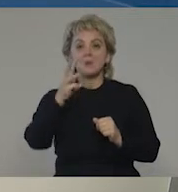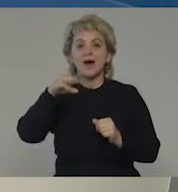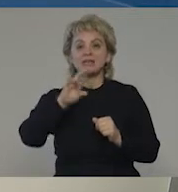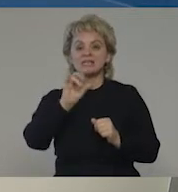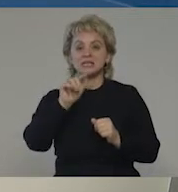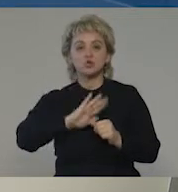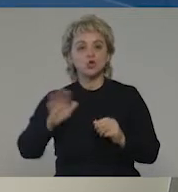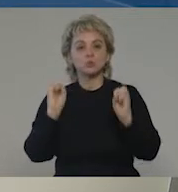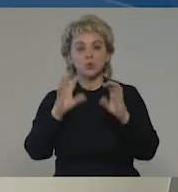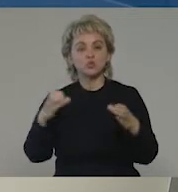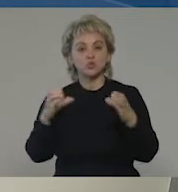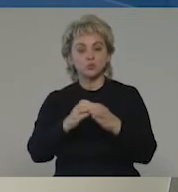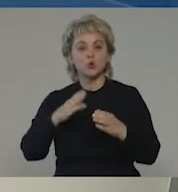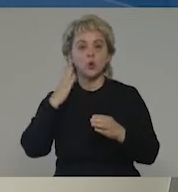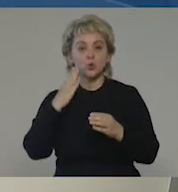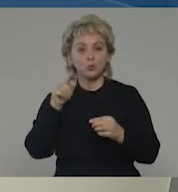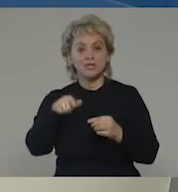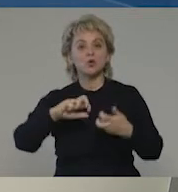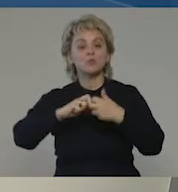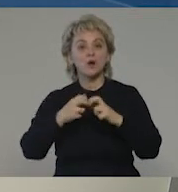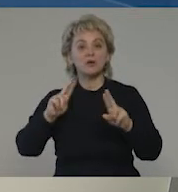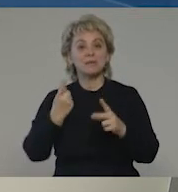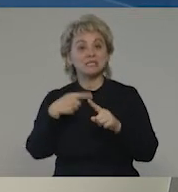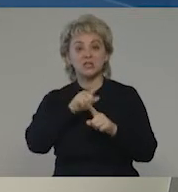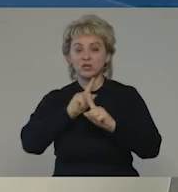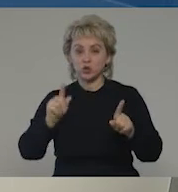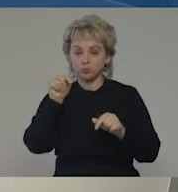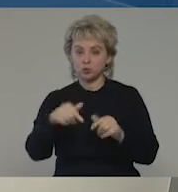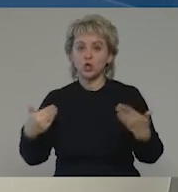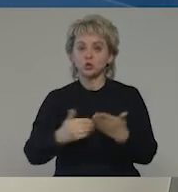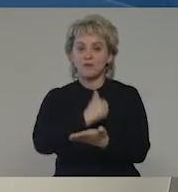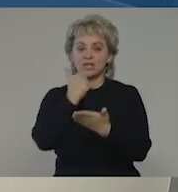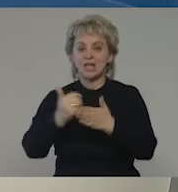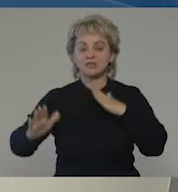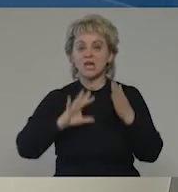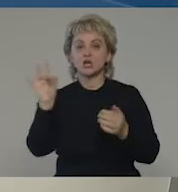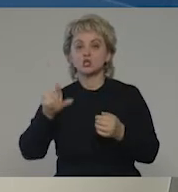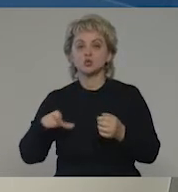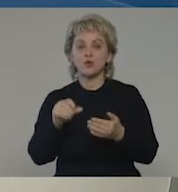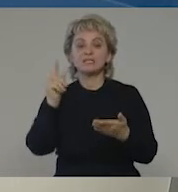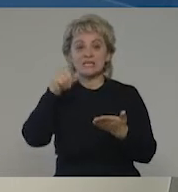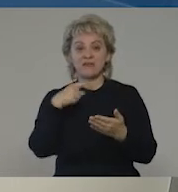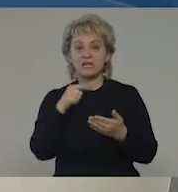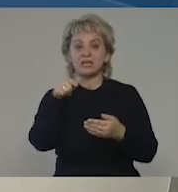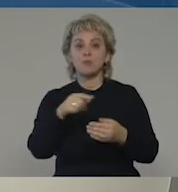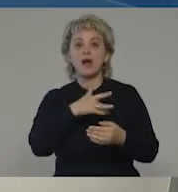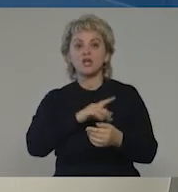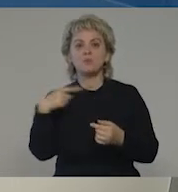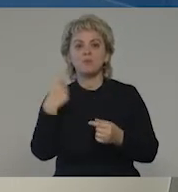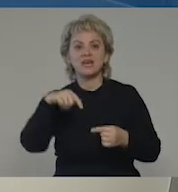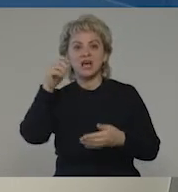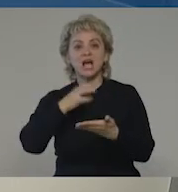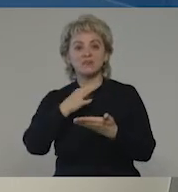Амброс Мартин не бросит сборную Румынии, но проблему клуба из-за этого не будет. Новый главный тренер Ростов-Дона заверил в этом болельщиков на